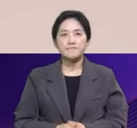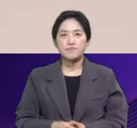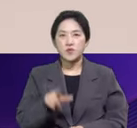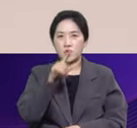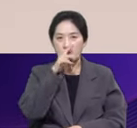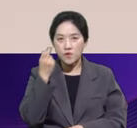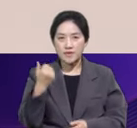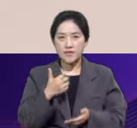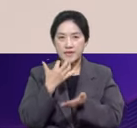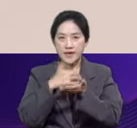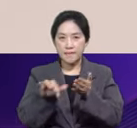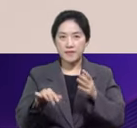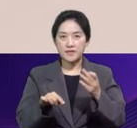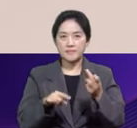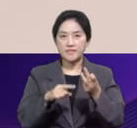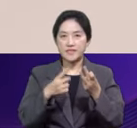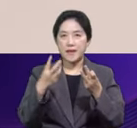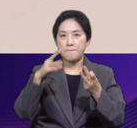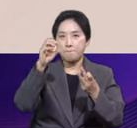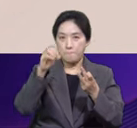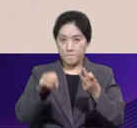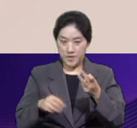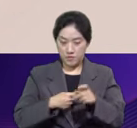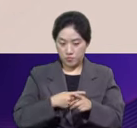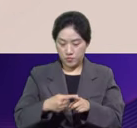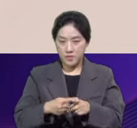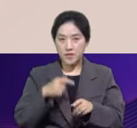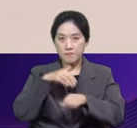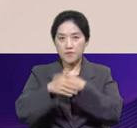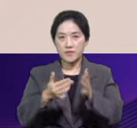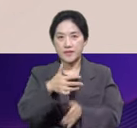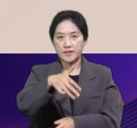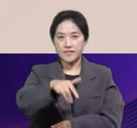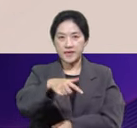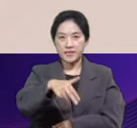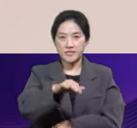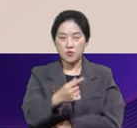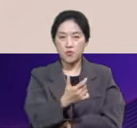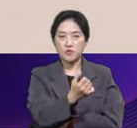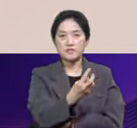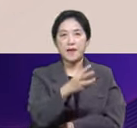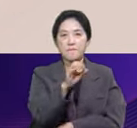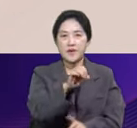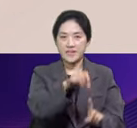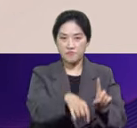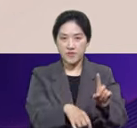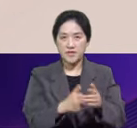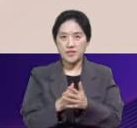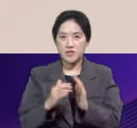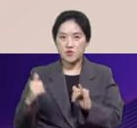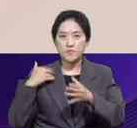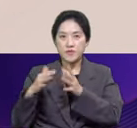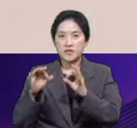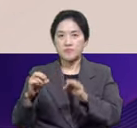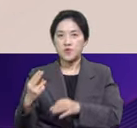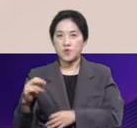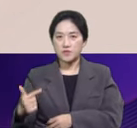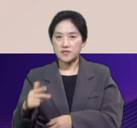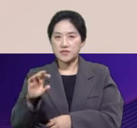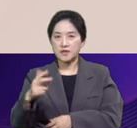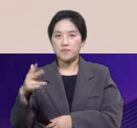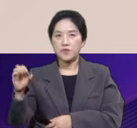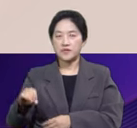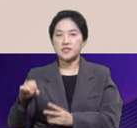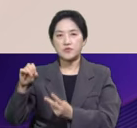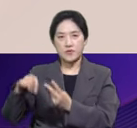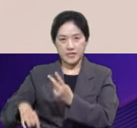경기 오산입니다. 개표 13.3% 진행됐고요. 민주당 차지우 후보가 53%로 현재 1위, 국민의힘 김효은 후보는